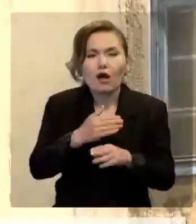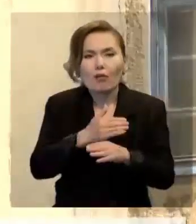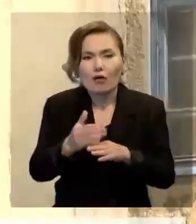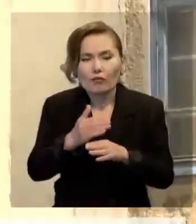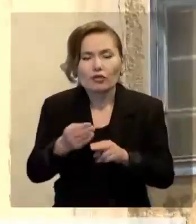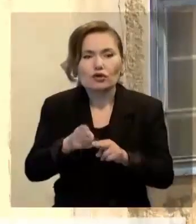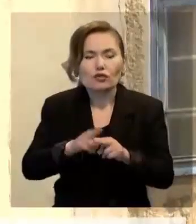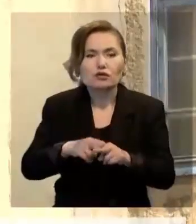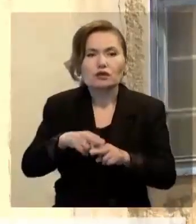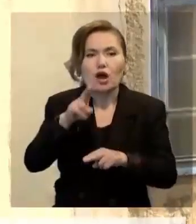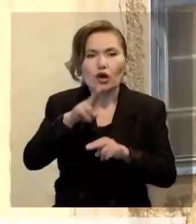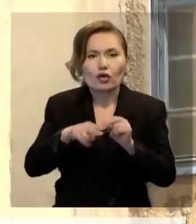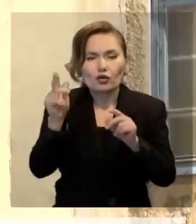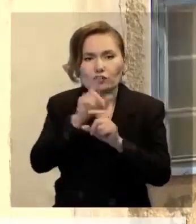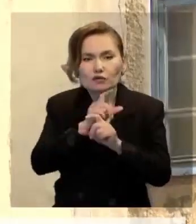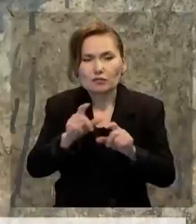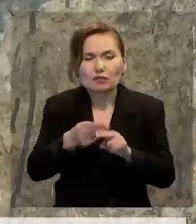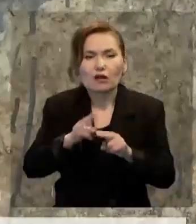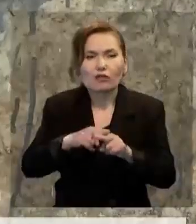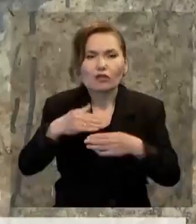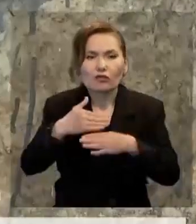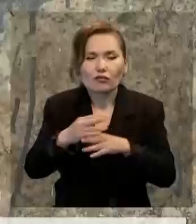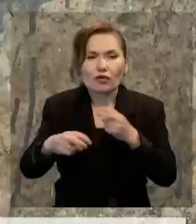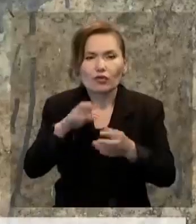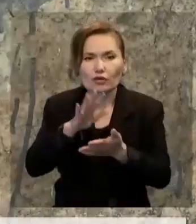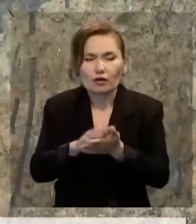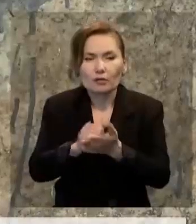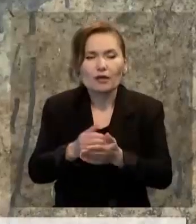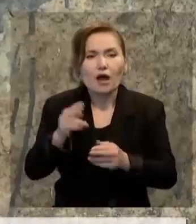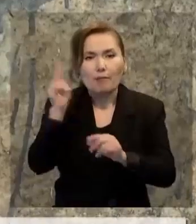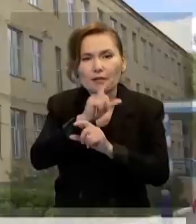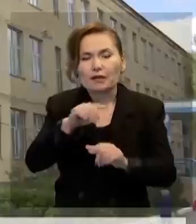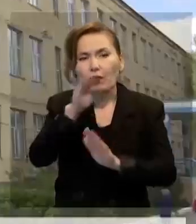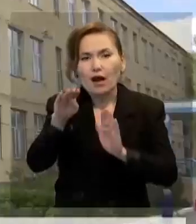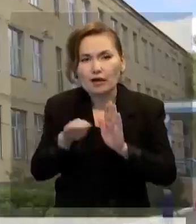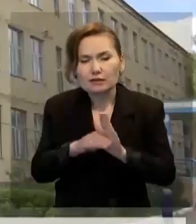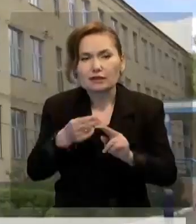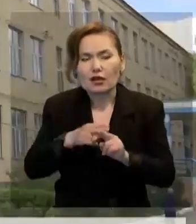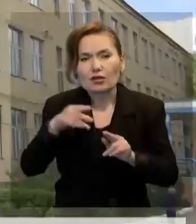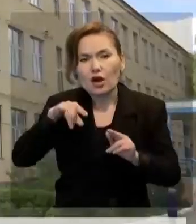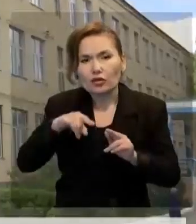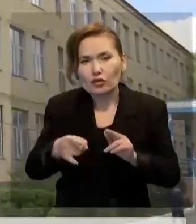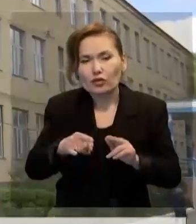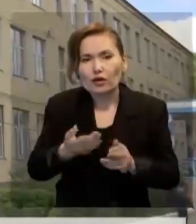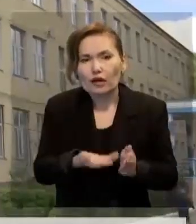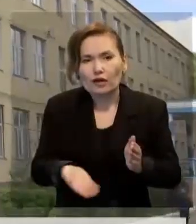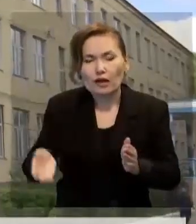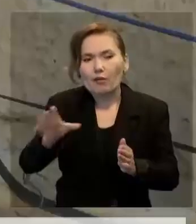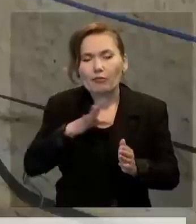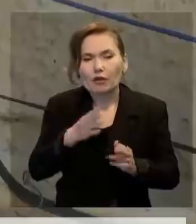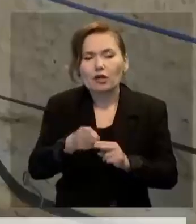дұрыс таңдалмаған дейді ауыл тұрғындары. Білім ошағының асты бір кездері терең шұңқыр болыпты. Кейін оны топырақпен тегістеп, үстіне мектеп салған.